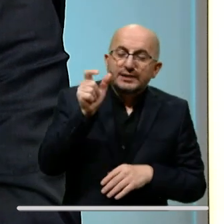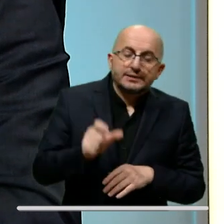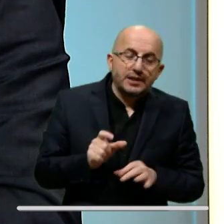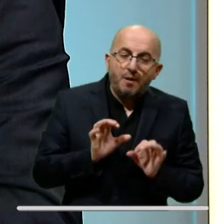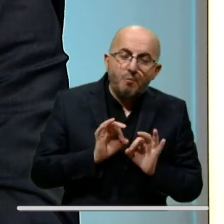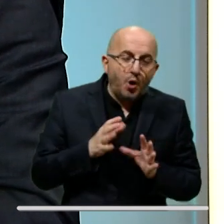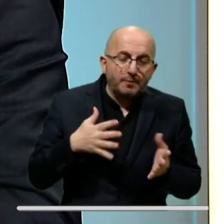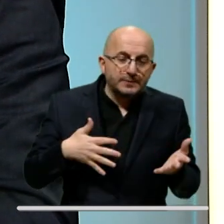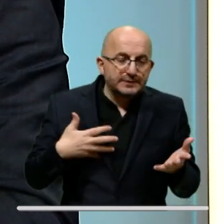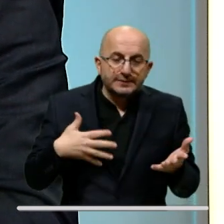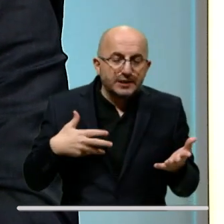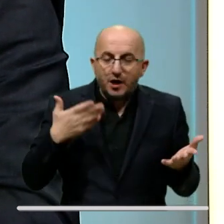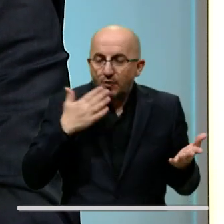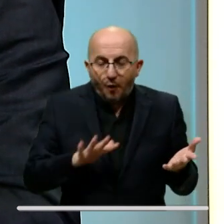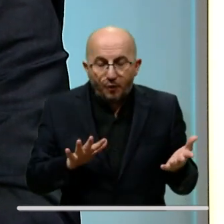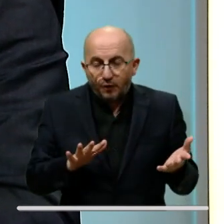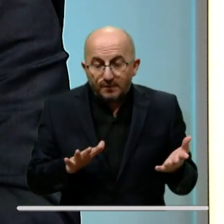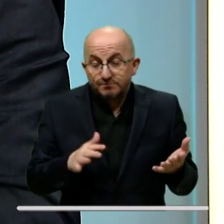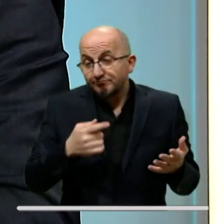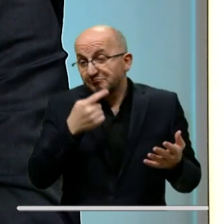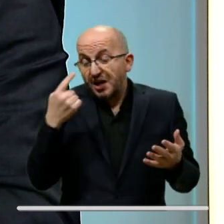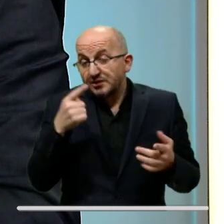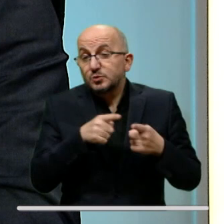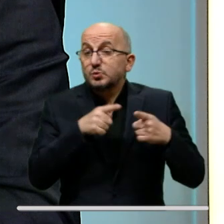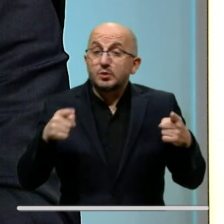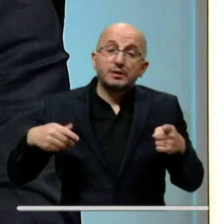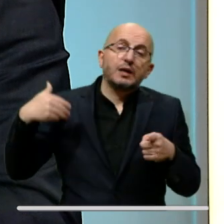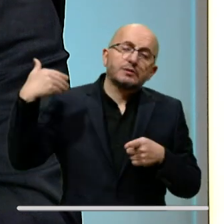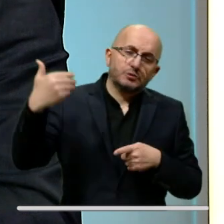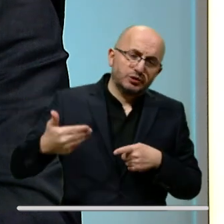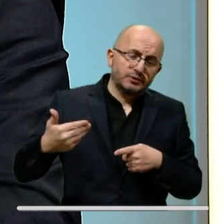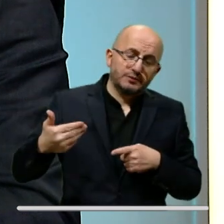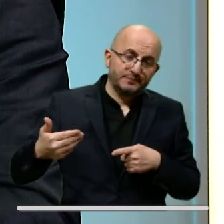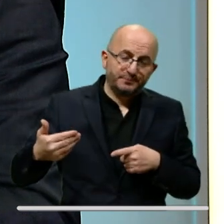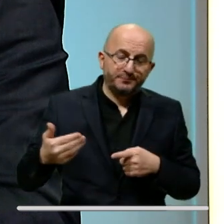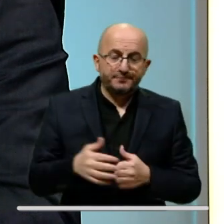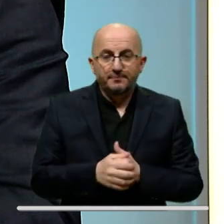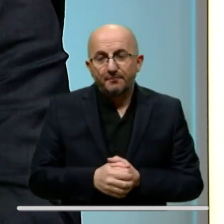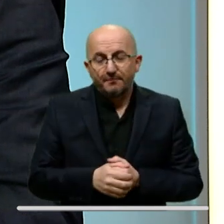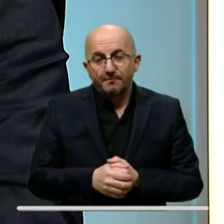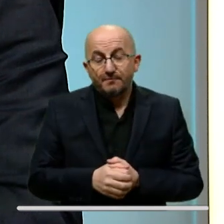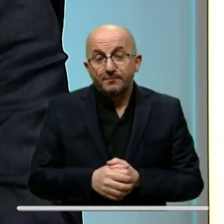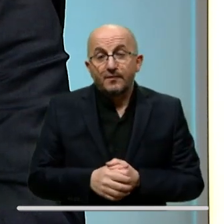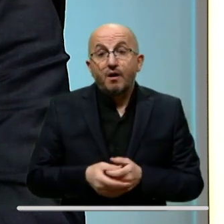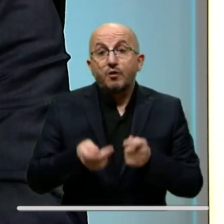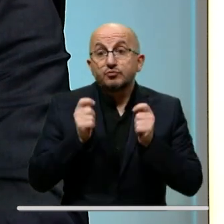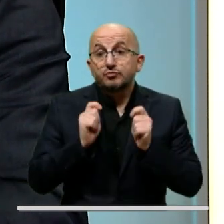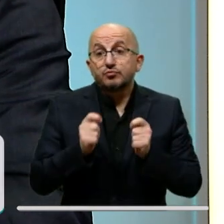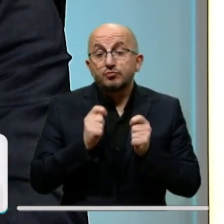böyle bir talebi yok, isteği yok. Belki aradan süre de geçmiştir. Efendim onu o zor